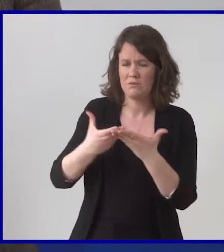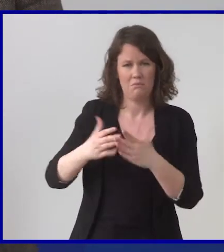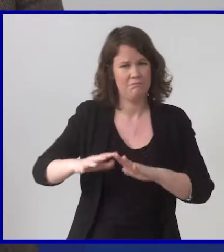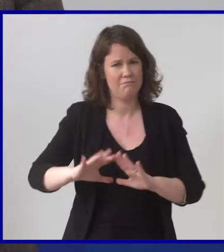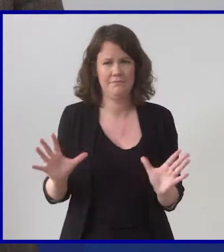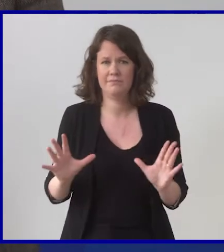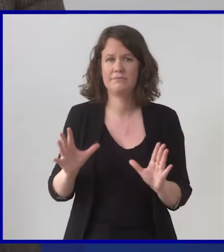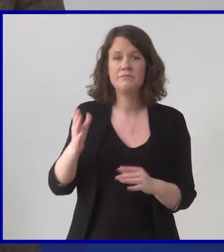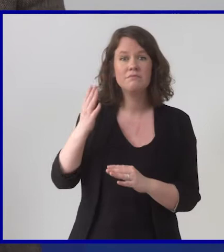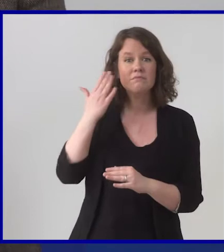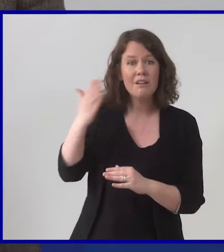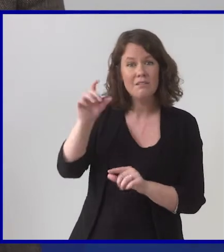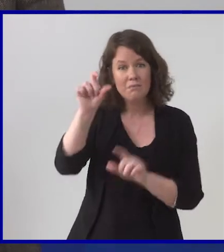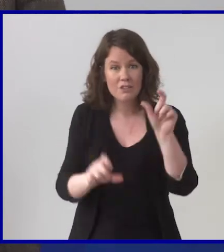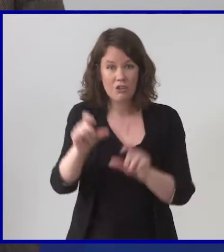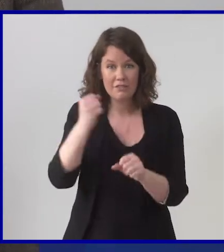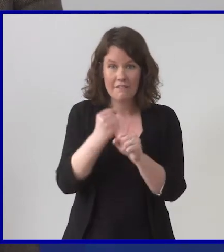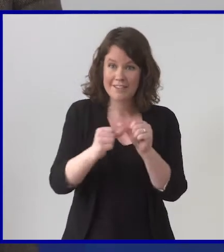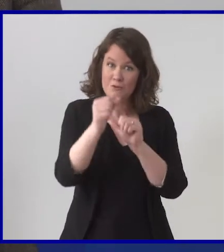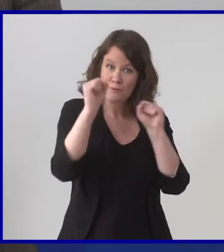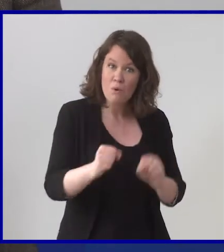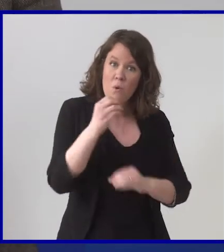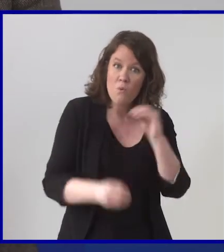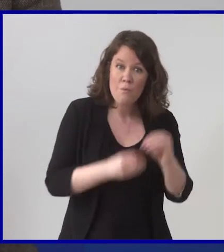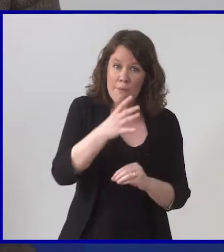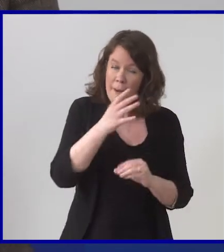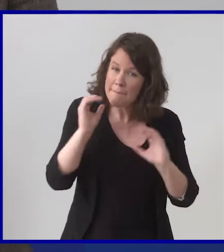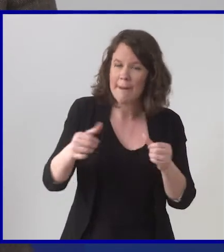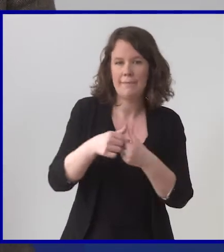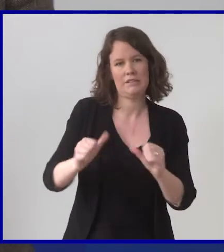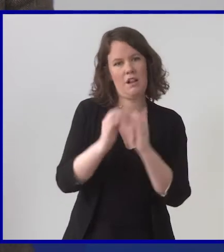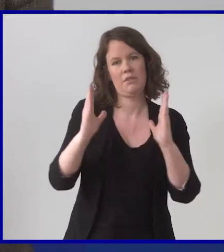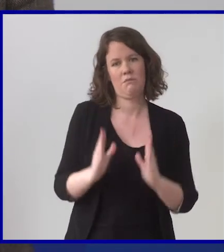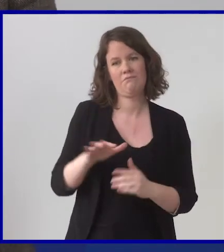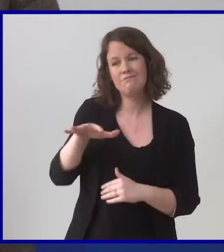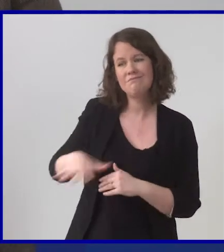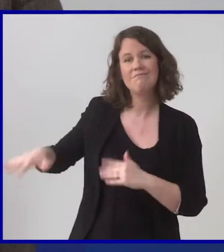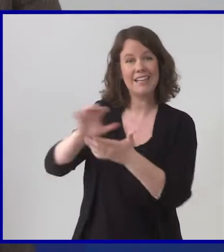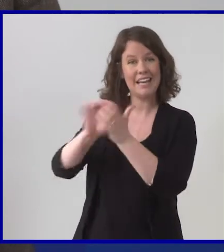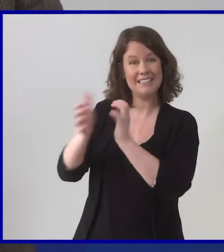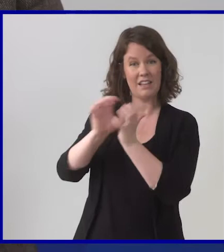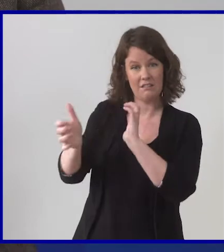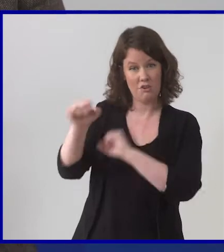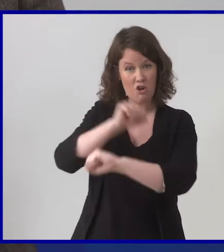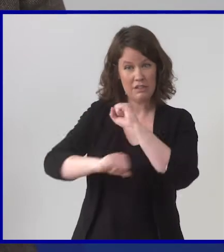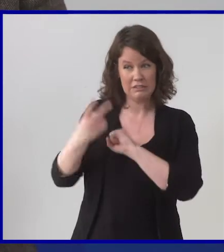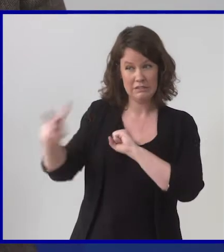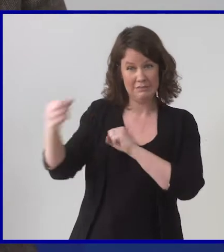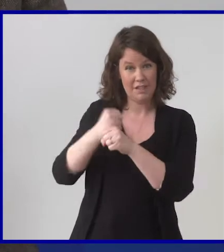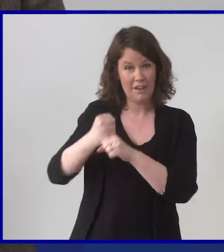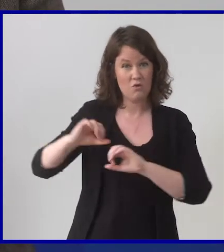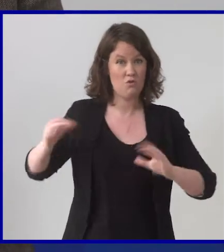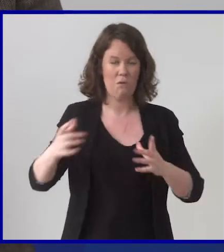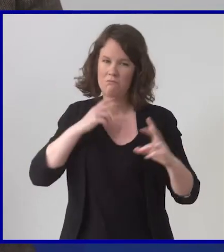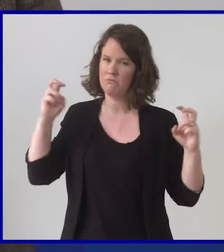être organisé dans toutes les situations, que les personnes puissent télétravailler ou non. Les ESAT doivent dès à